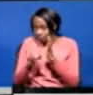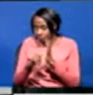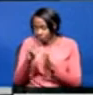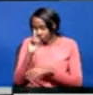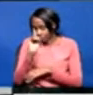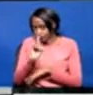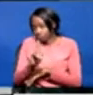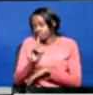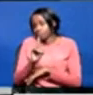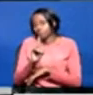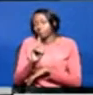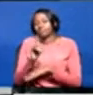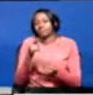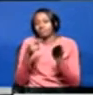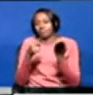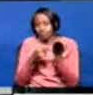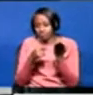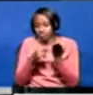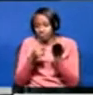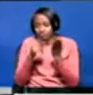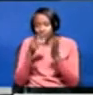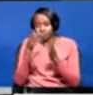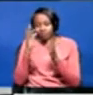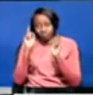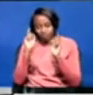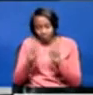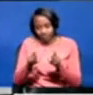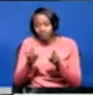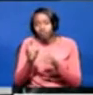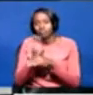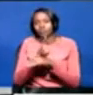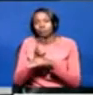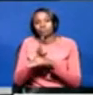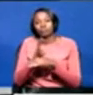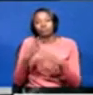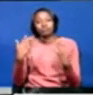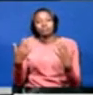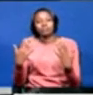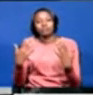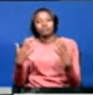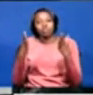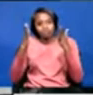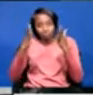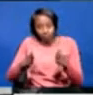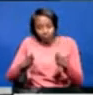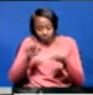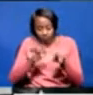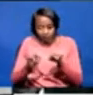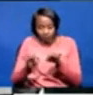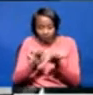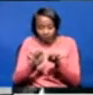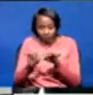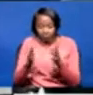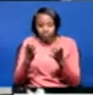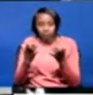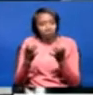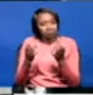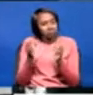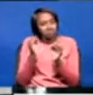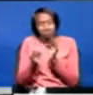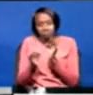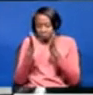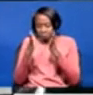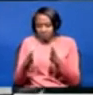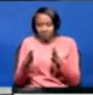hizi teknolojia pia lazima kukue na mkono ya binadamu. Sasa mkono ya binadamu ambaye anaguza hiyo teknolojia pia kama sio mtu ambaye ako